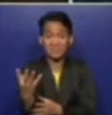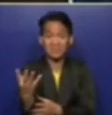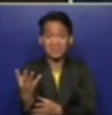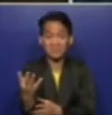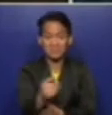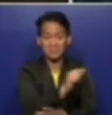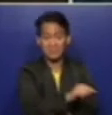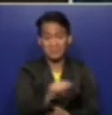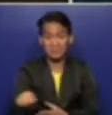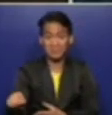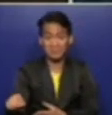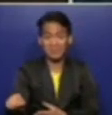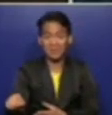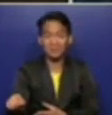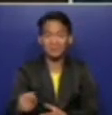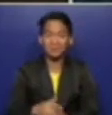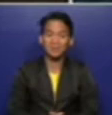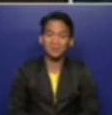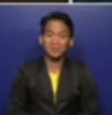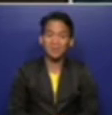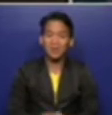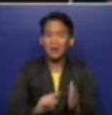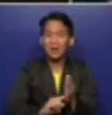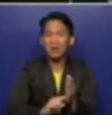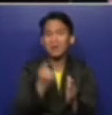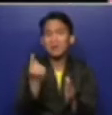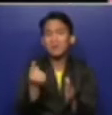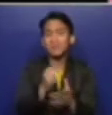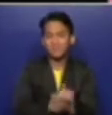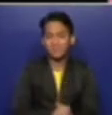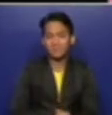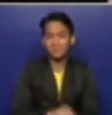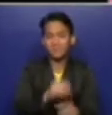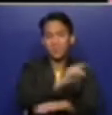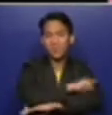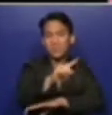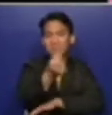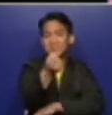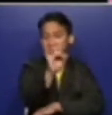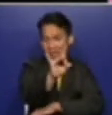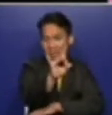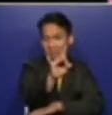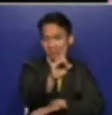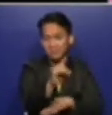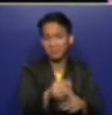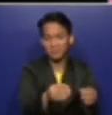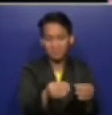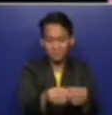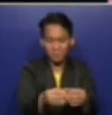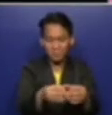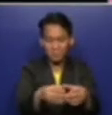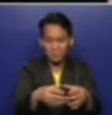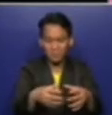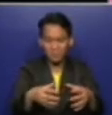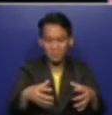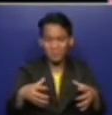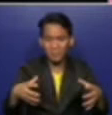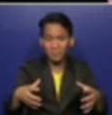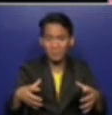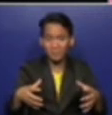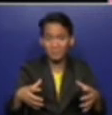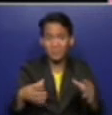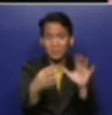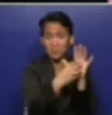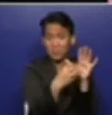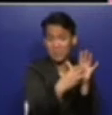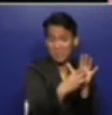ากการชุมนุมที่ผ่านมาเริ่มตั้งแต่วันที่18ครับขยายวงกว้างออกไปเรื่อยๆขณะนี้เข้าใจว่า41จังหวัดเป็